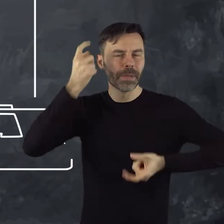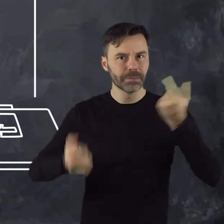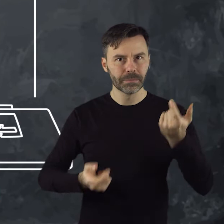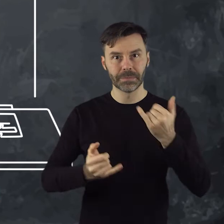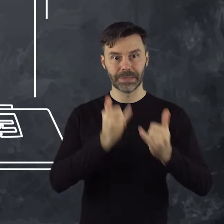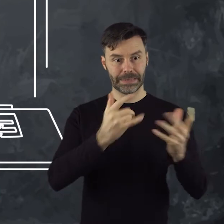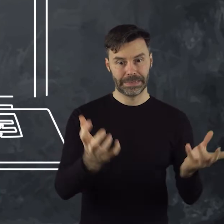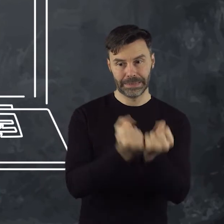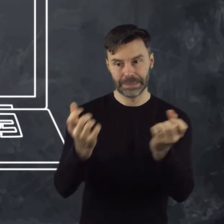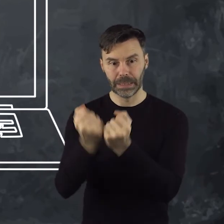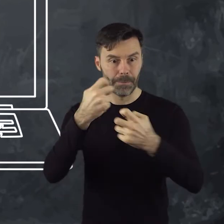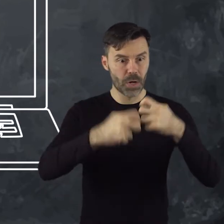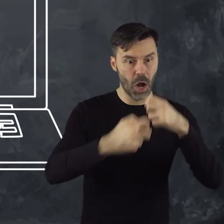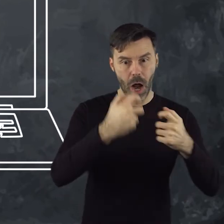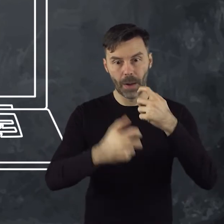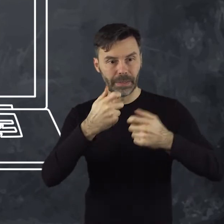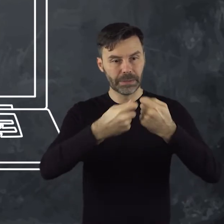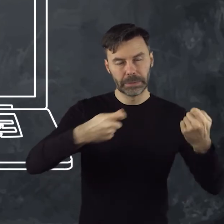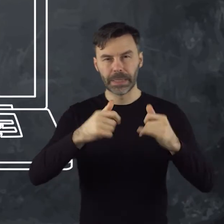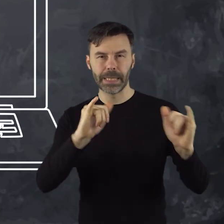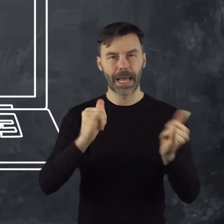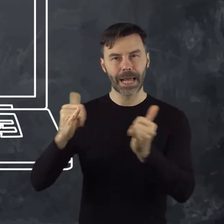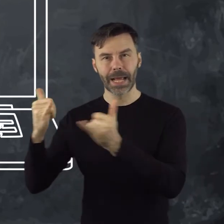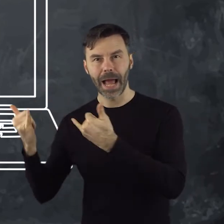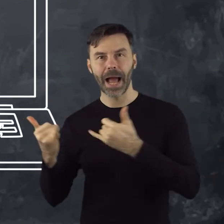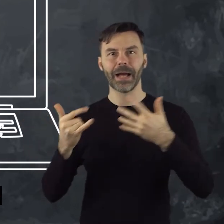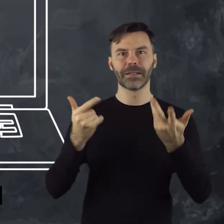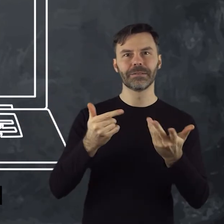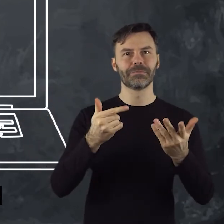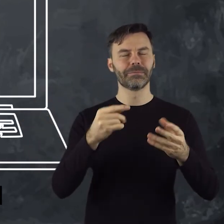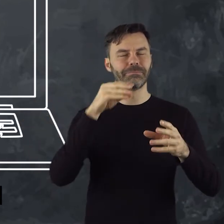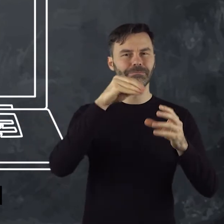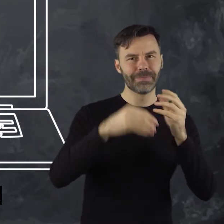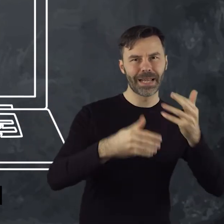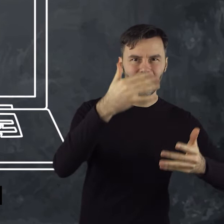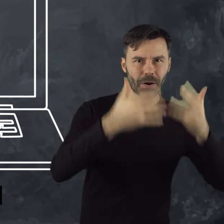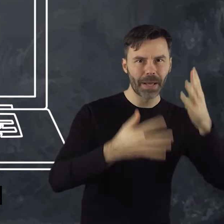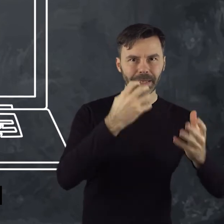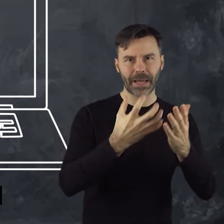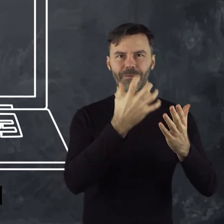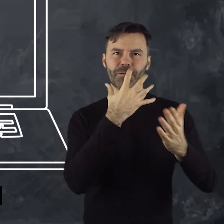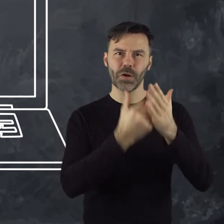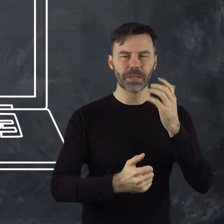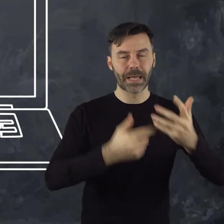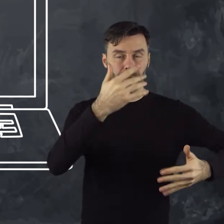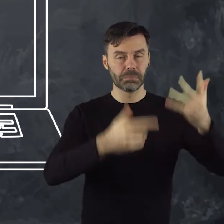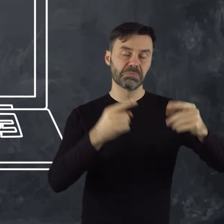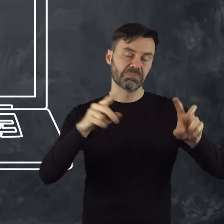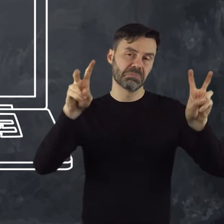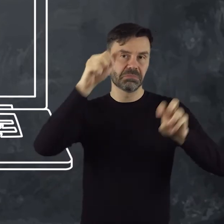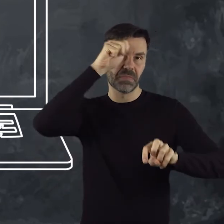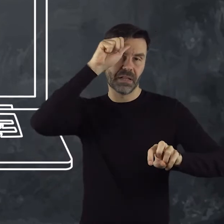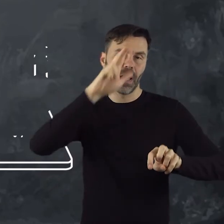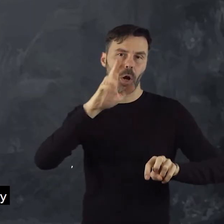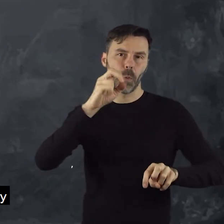Znajdowanie rozwiązań dla złożonych problemów z wykorzystaniem metod i narzędzi pochodzących z informatyki lub z użyciem komputera to